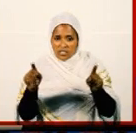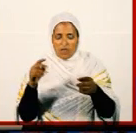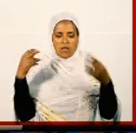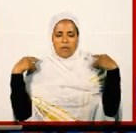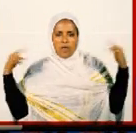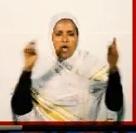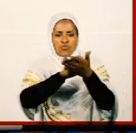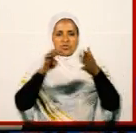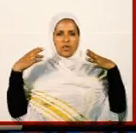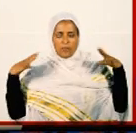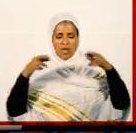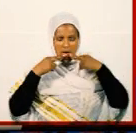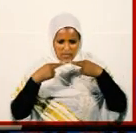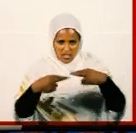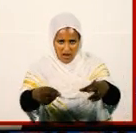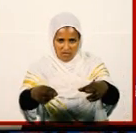ሔዋን